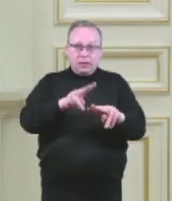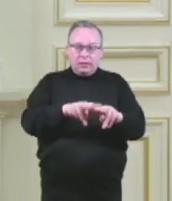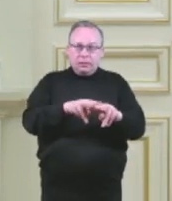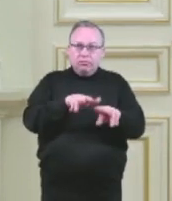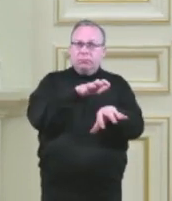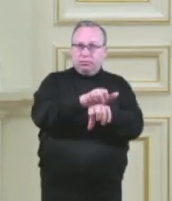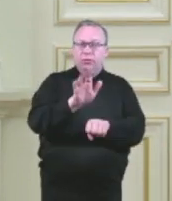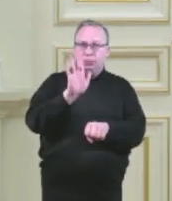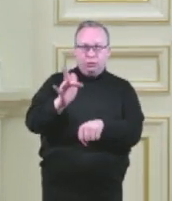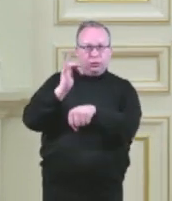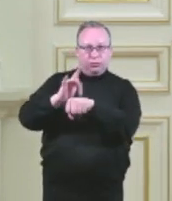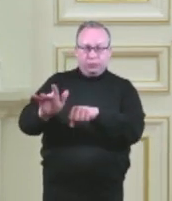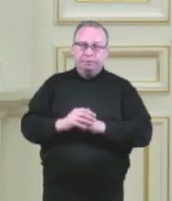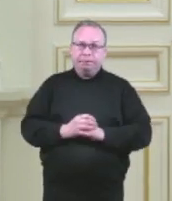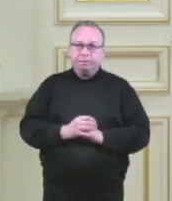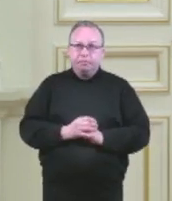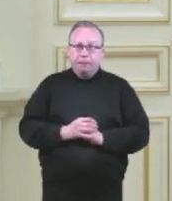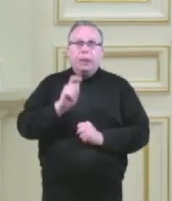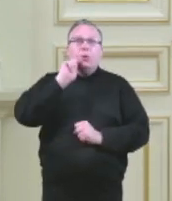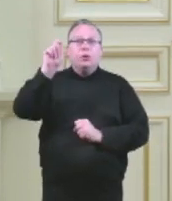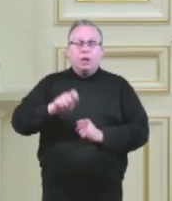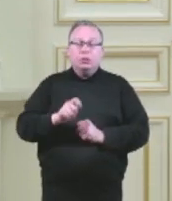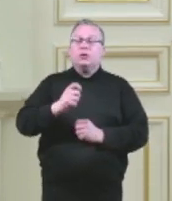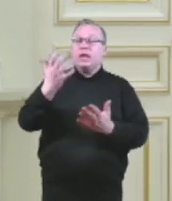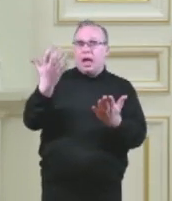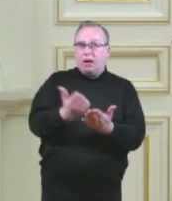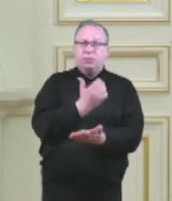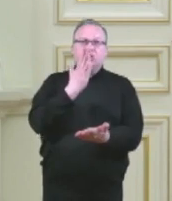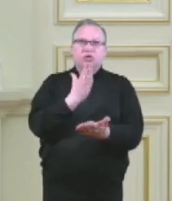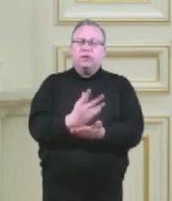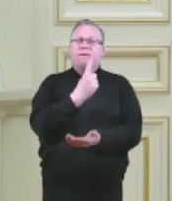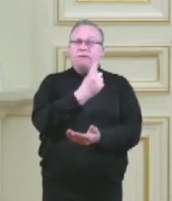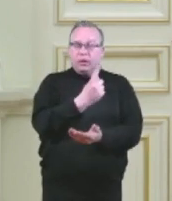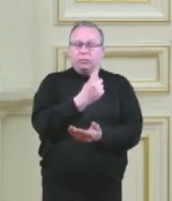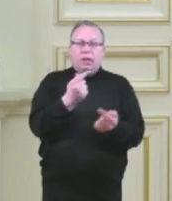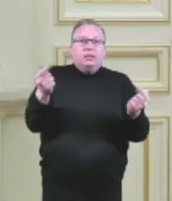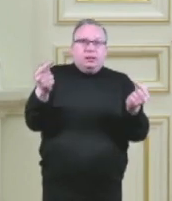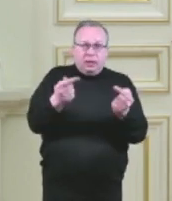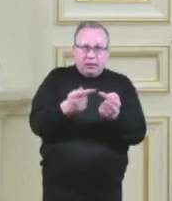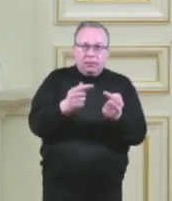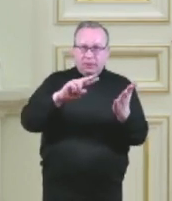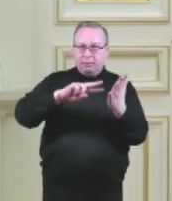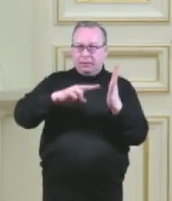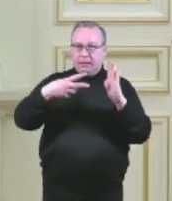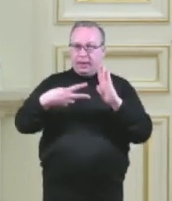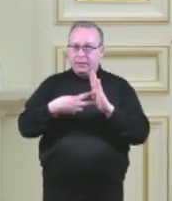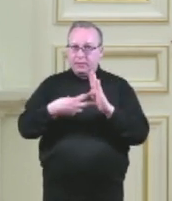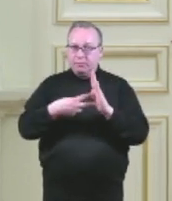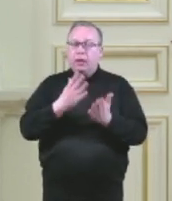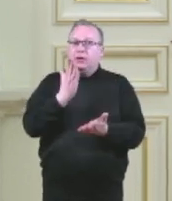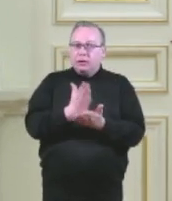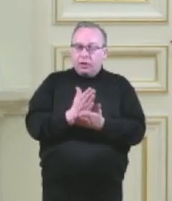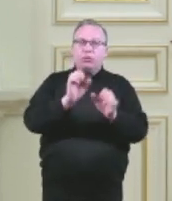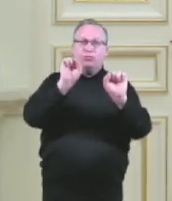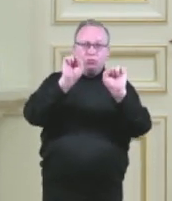būtų nugalėtas. Ukrainos pergalė yra vienintelis priimtinas scenarijus. Tai yra kelias